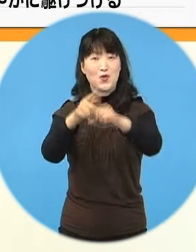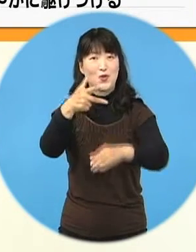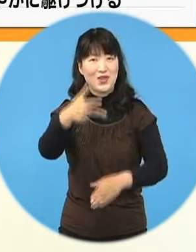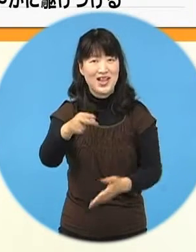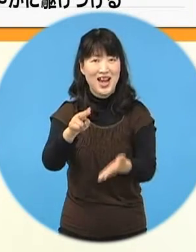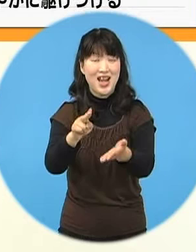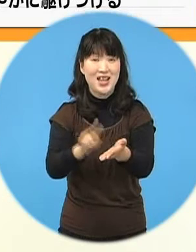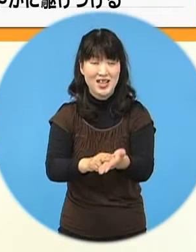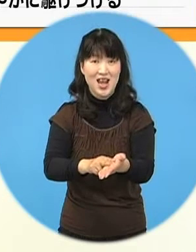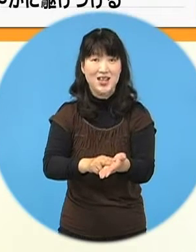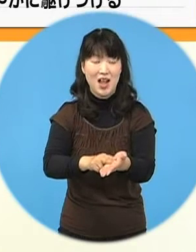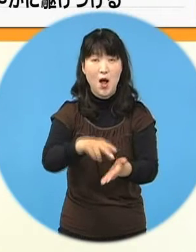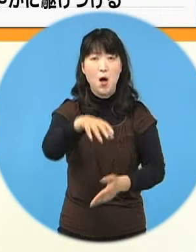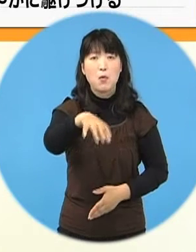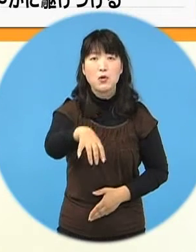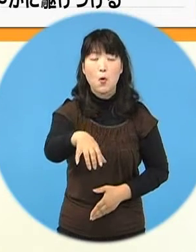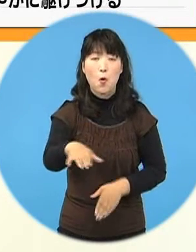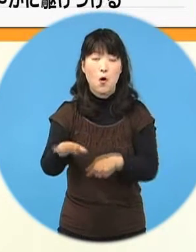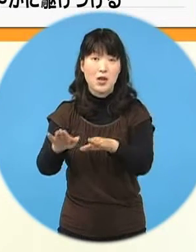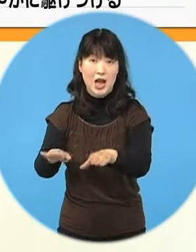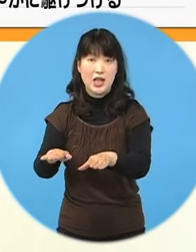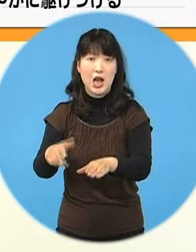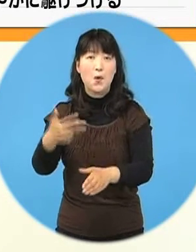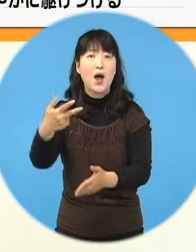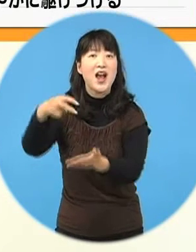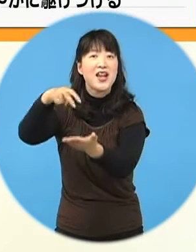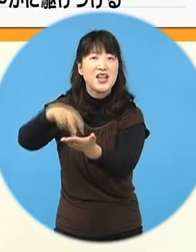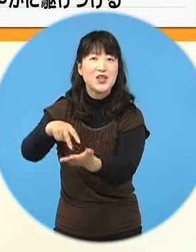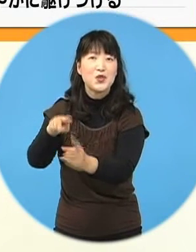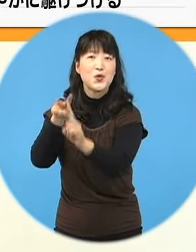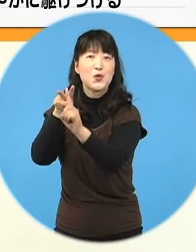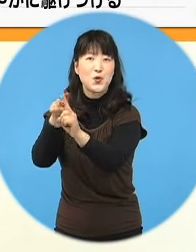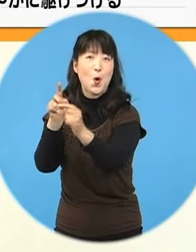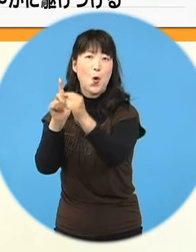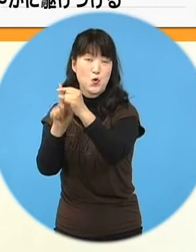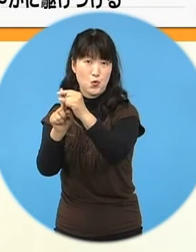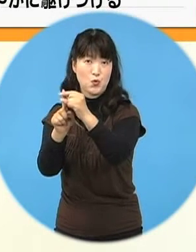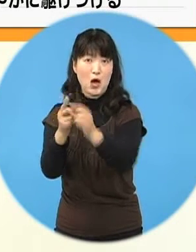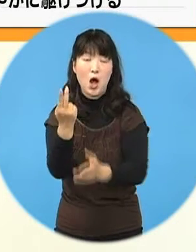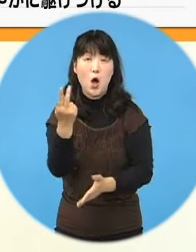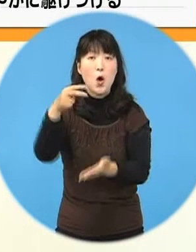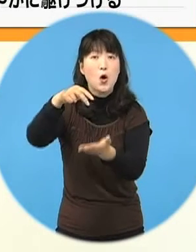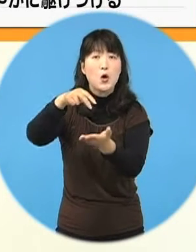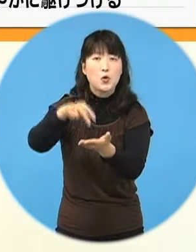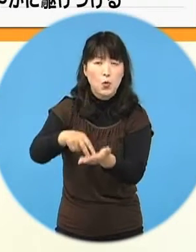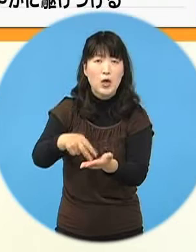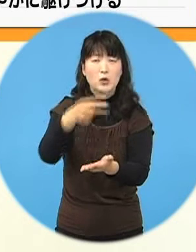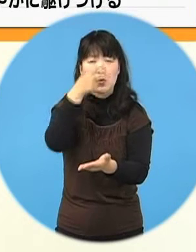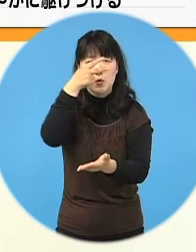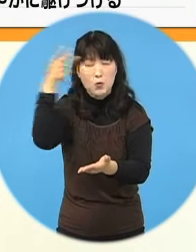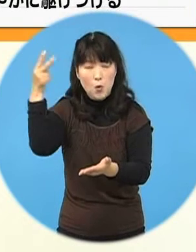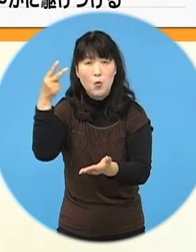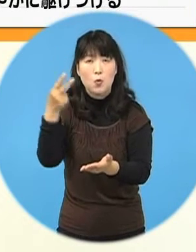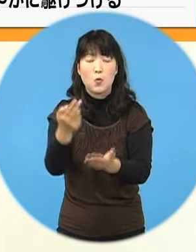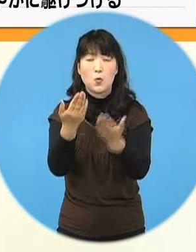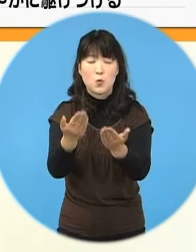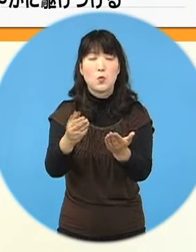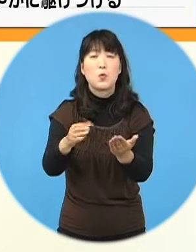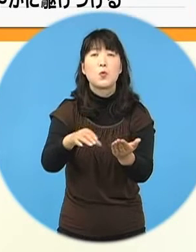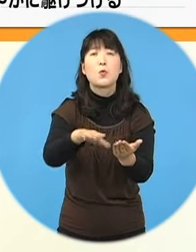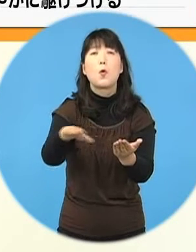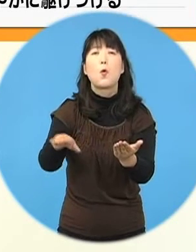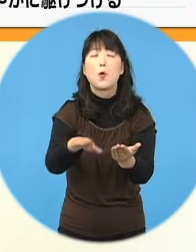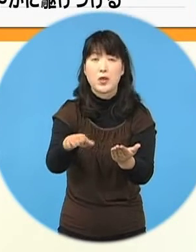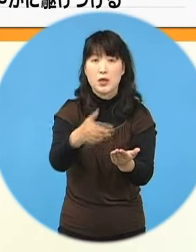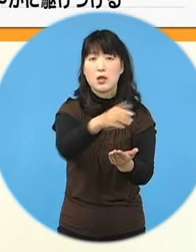ことで、現在は市立小中学校や都立高校など校庭39箇所を指定し